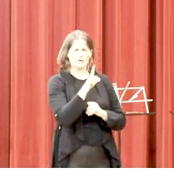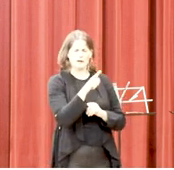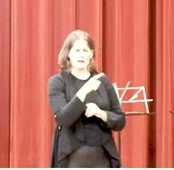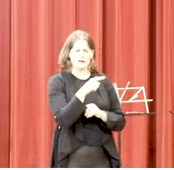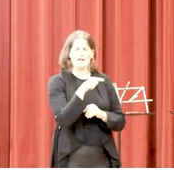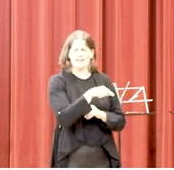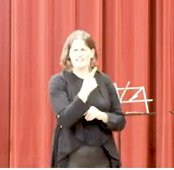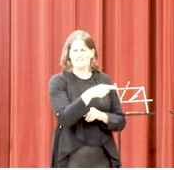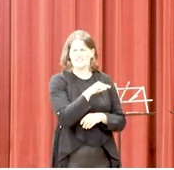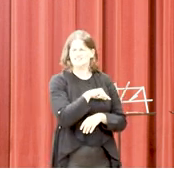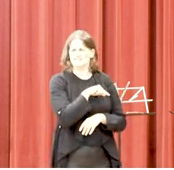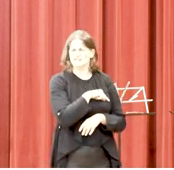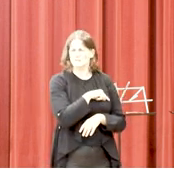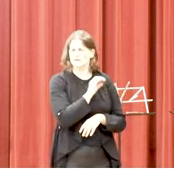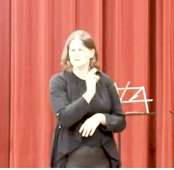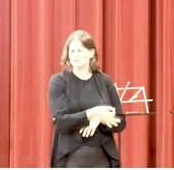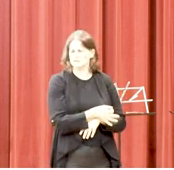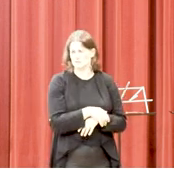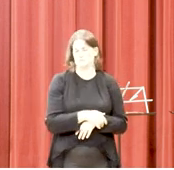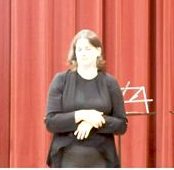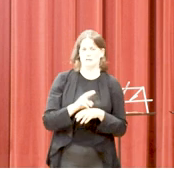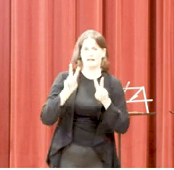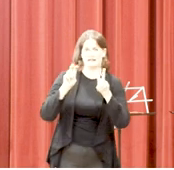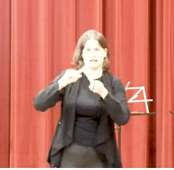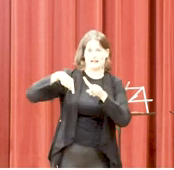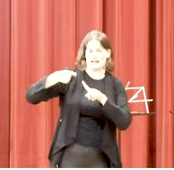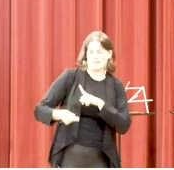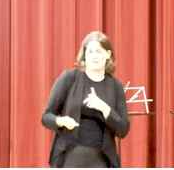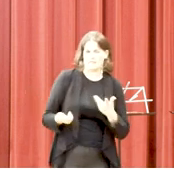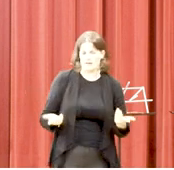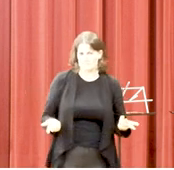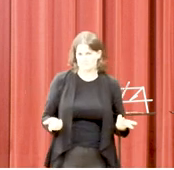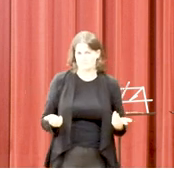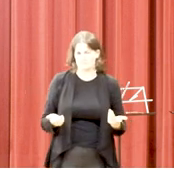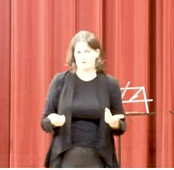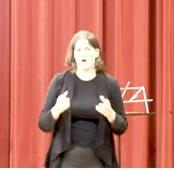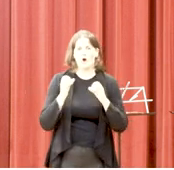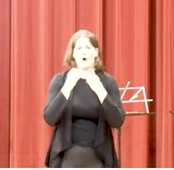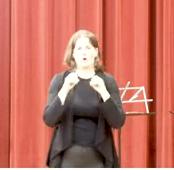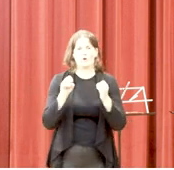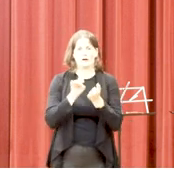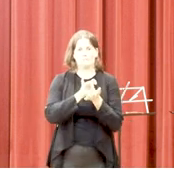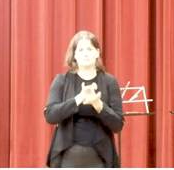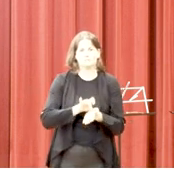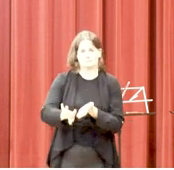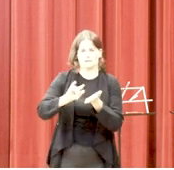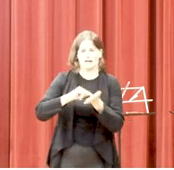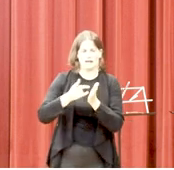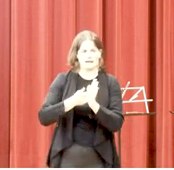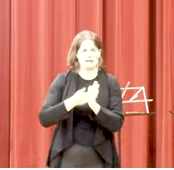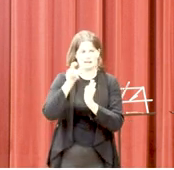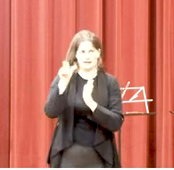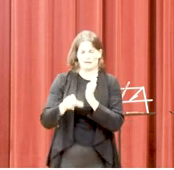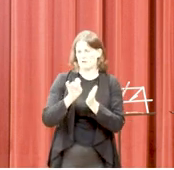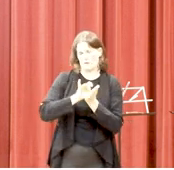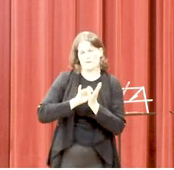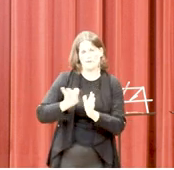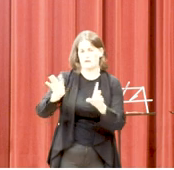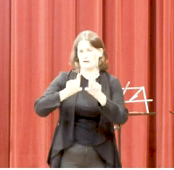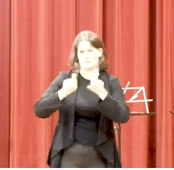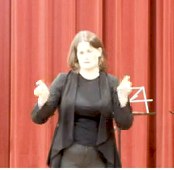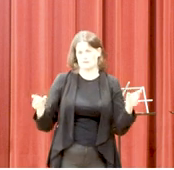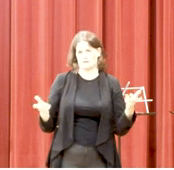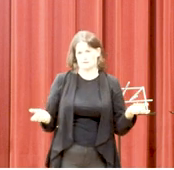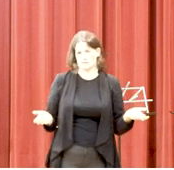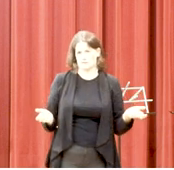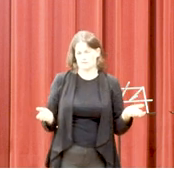ingeniero de la compañía. Anem en compte. Què comuniquem, com comuniquem i de les pors que